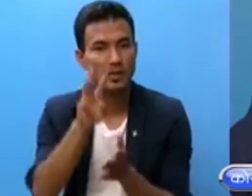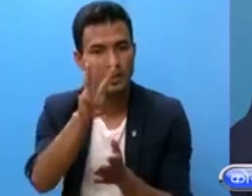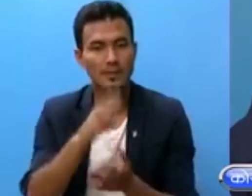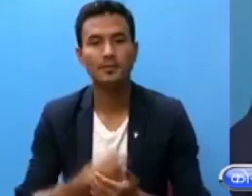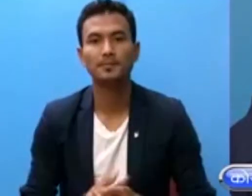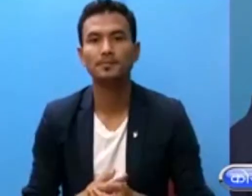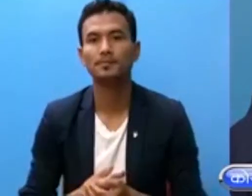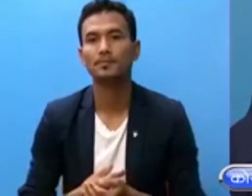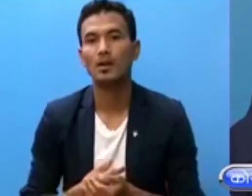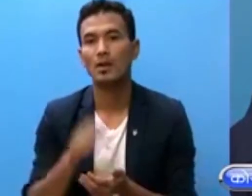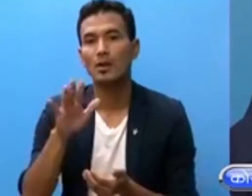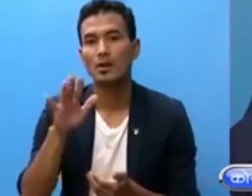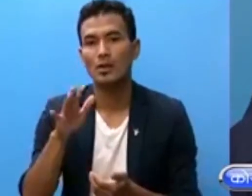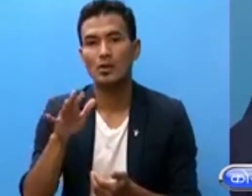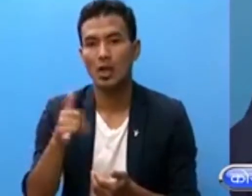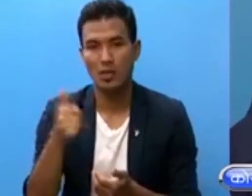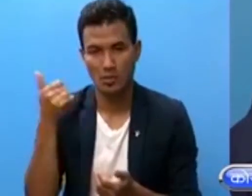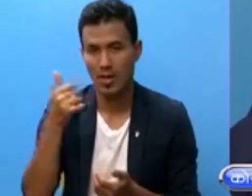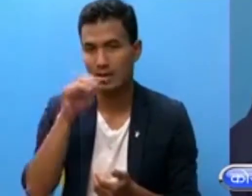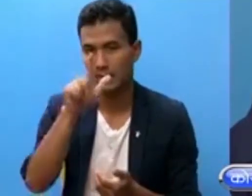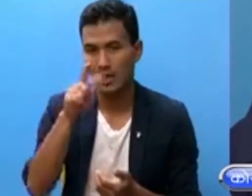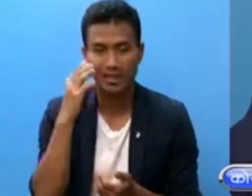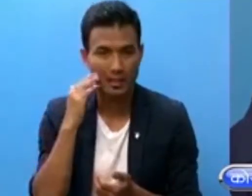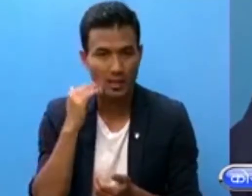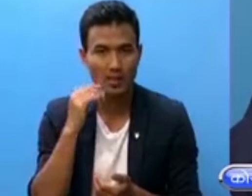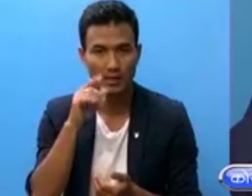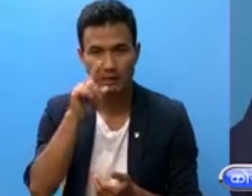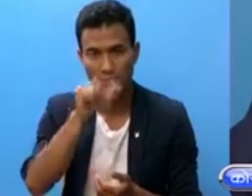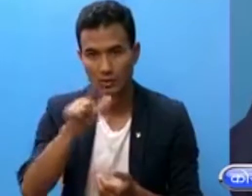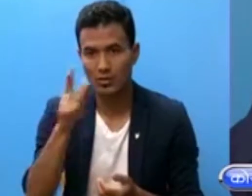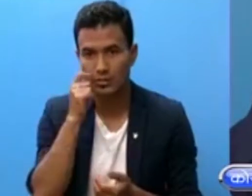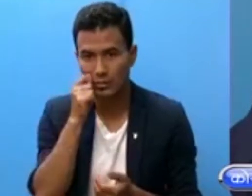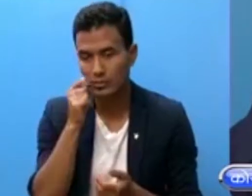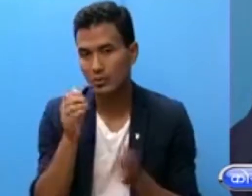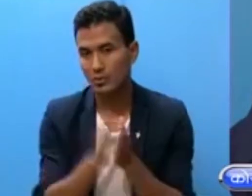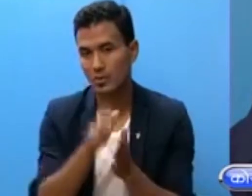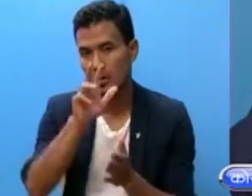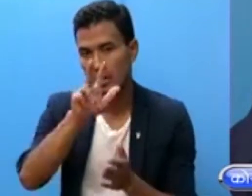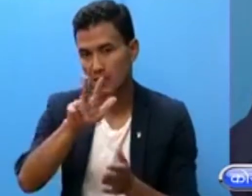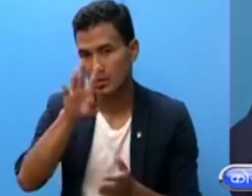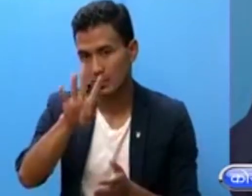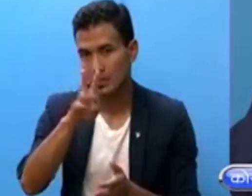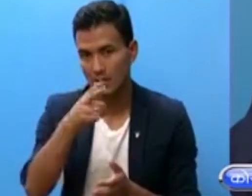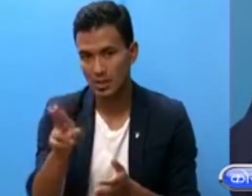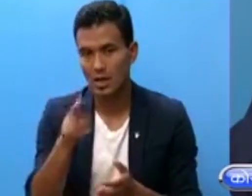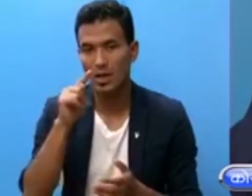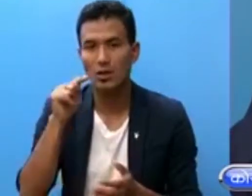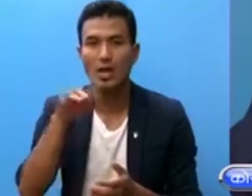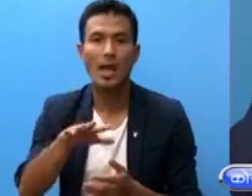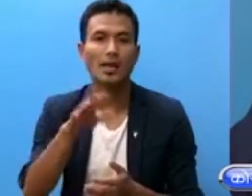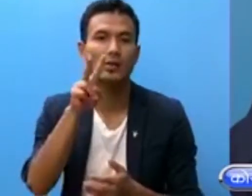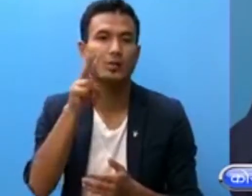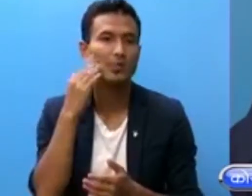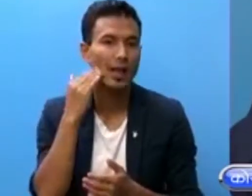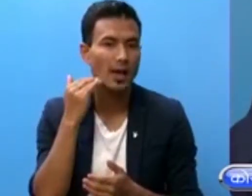3, डडेलधुराका 7 महिला र 77 पुरुष गरी 84, कैलालीका